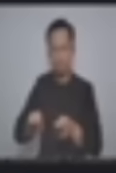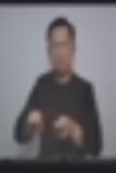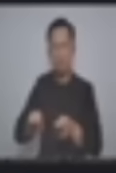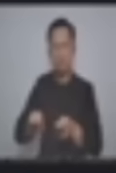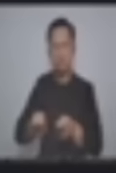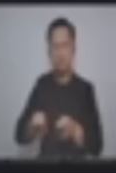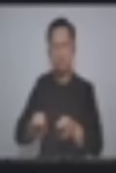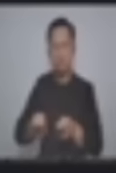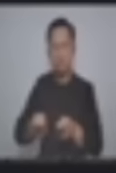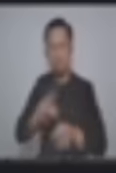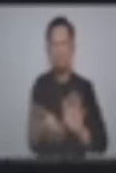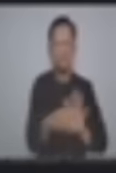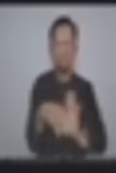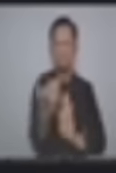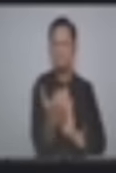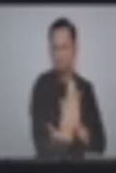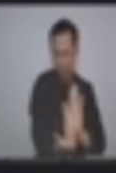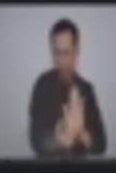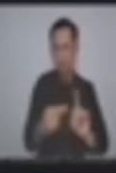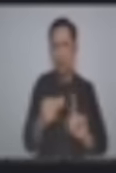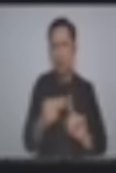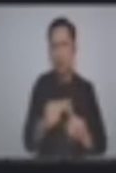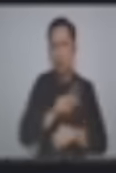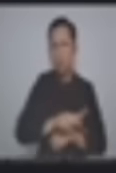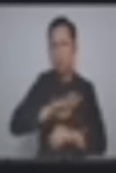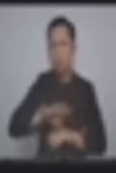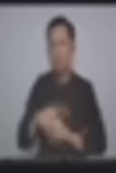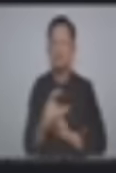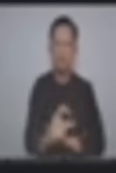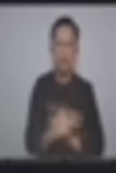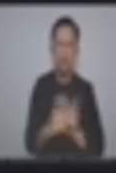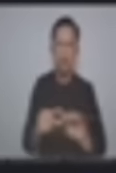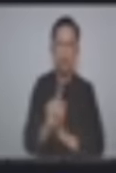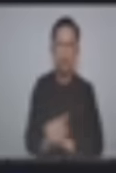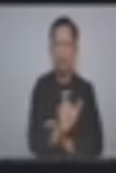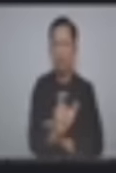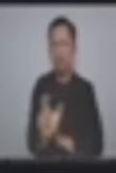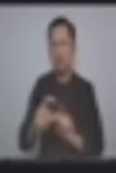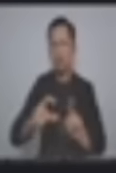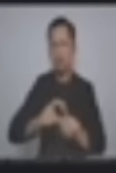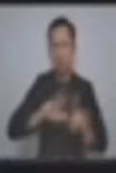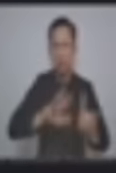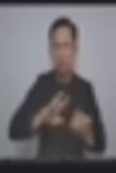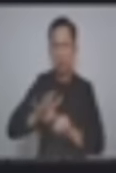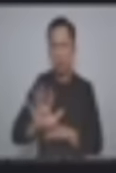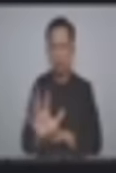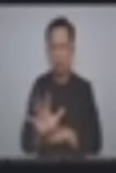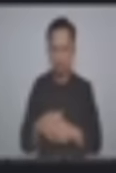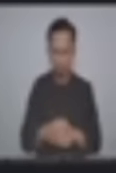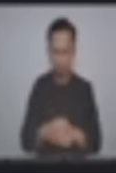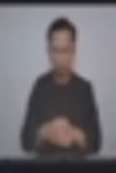inkasu pasal 24c ayat 1 undang-undang Dasar 1945 dari ketiga